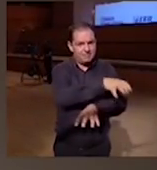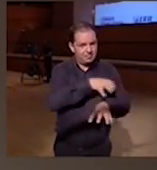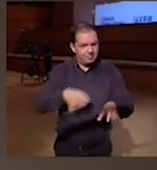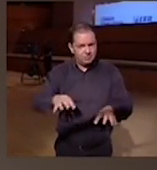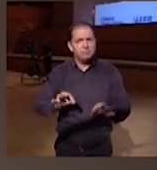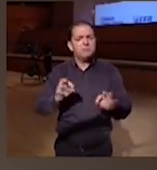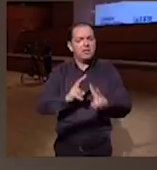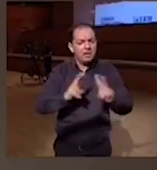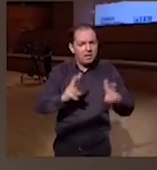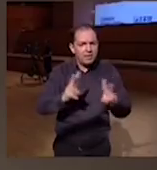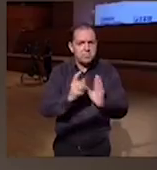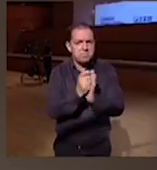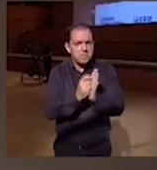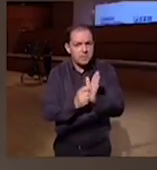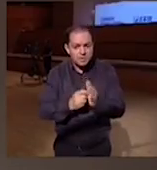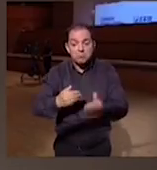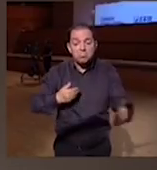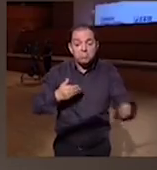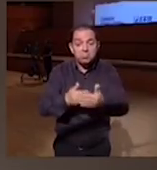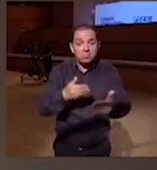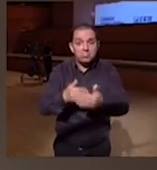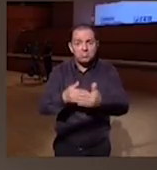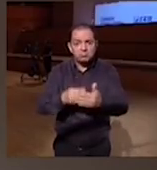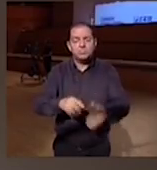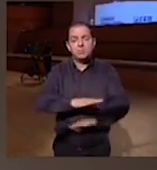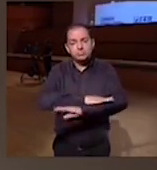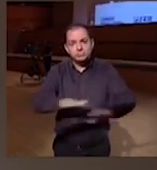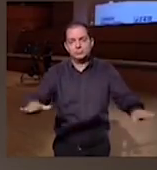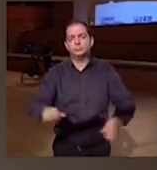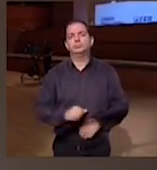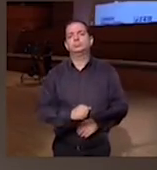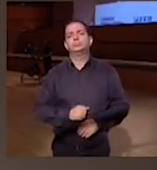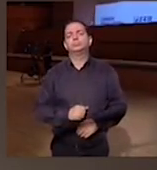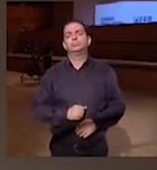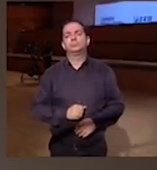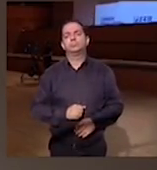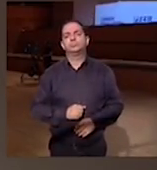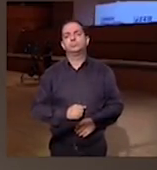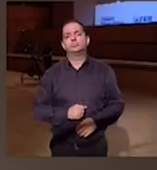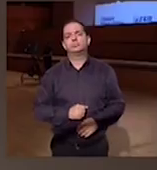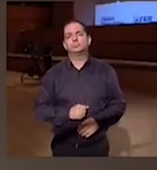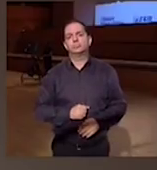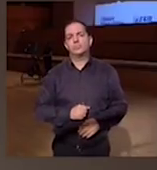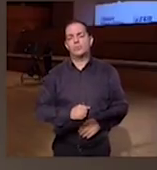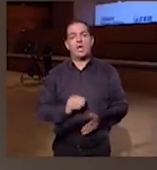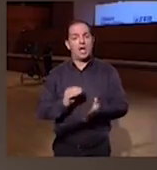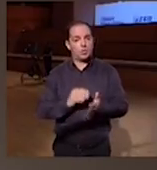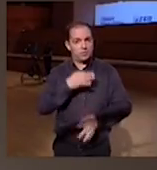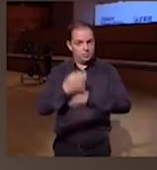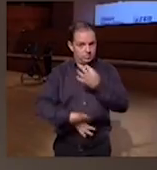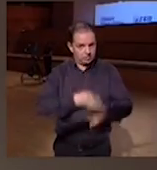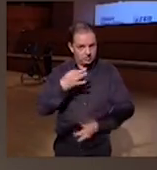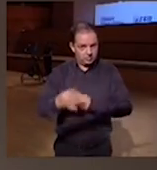σαφείς δράσεις και σφιχτά χρονοδιαγράμματα. Αρκεί να αναφερθεί, να αναφέρουμε ότι από